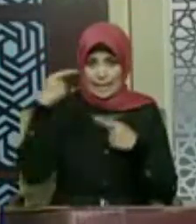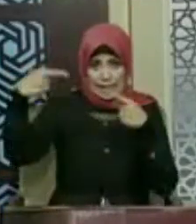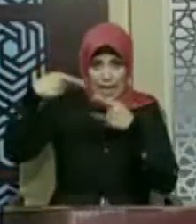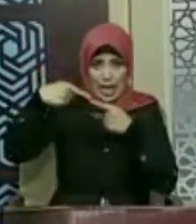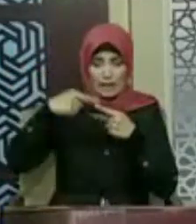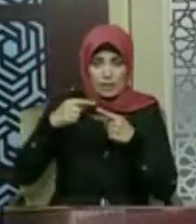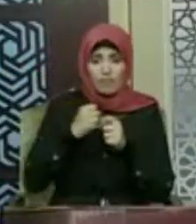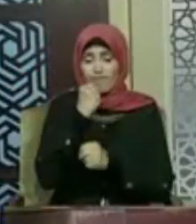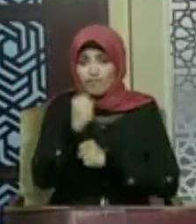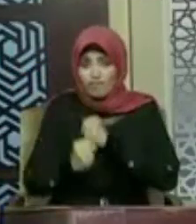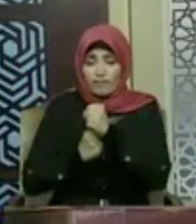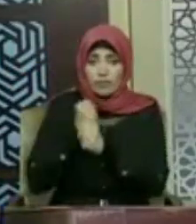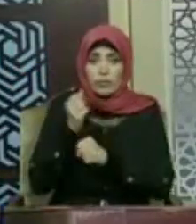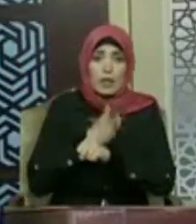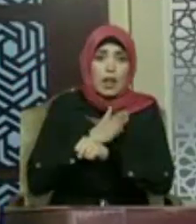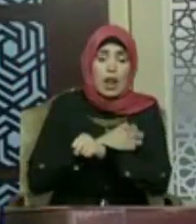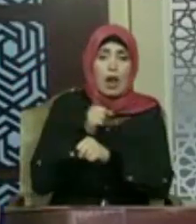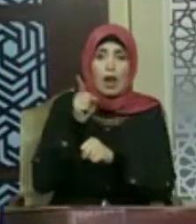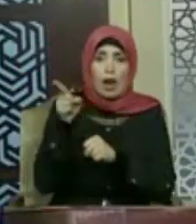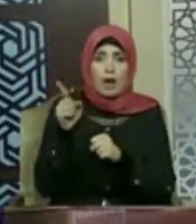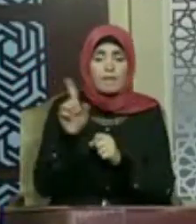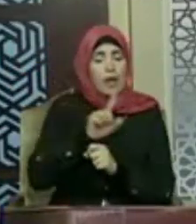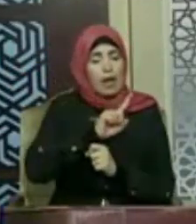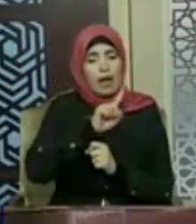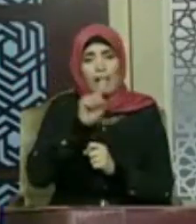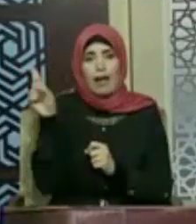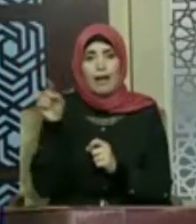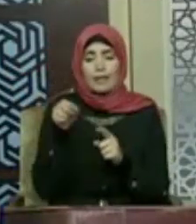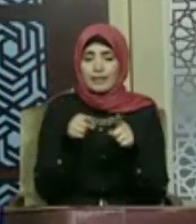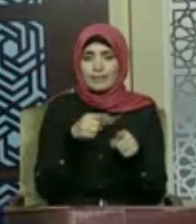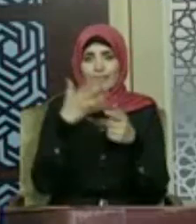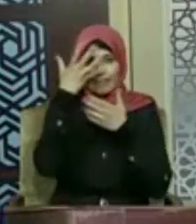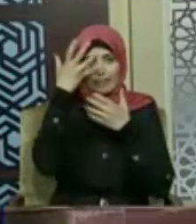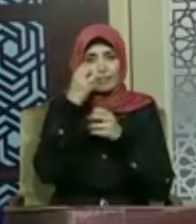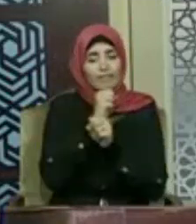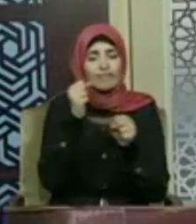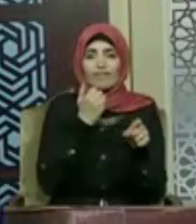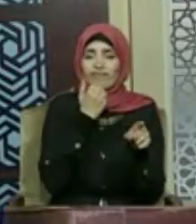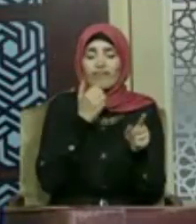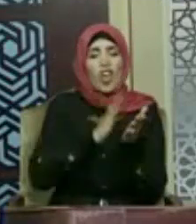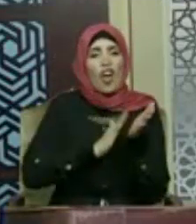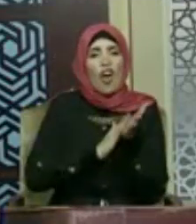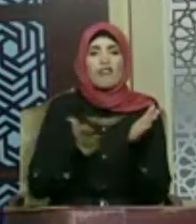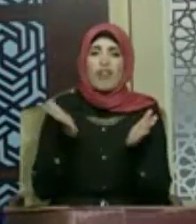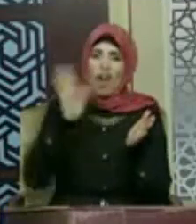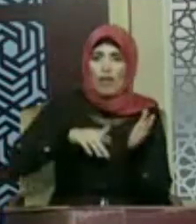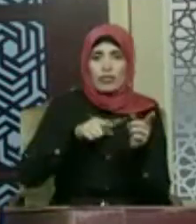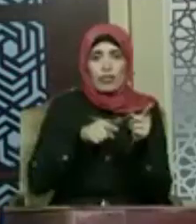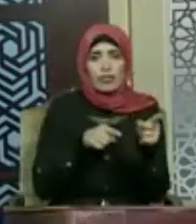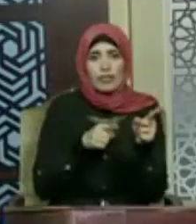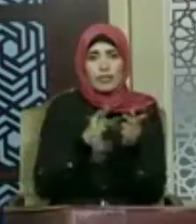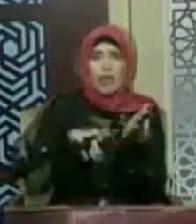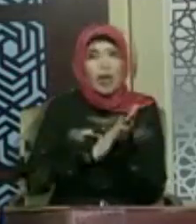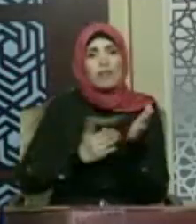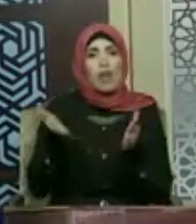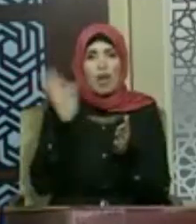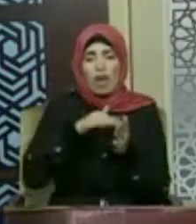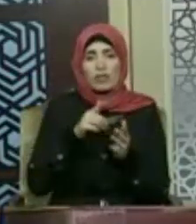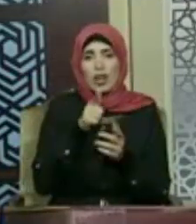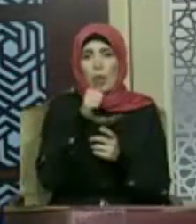ما بلغوا معشار ما أضرت هذه الجماعات الضالة بتأويلاتها